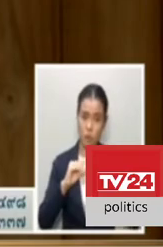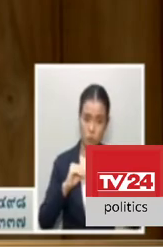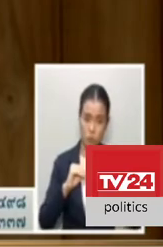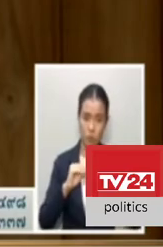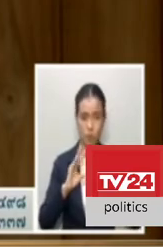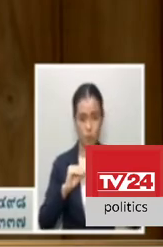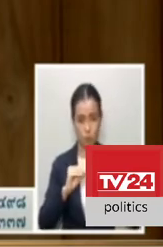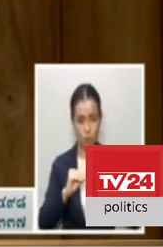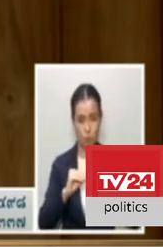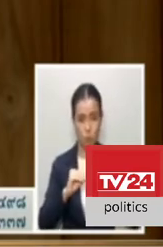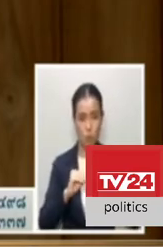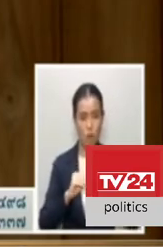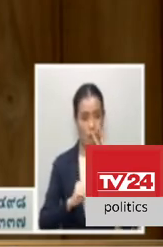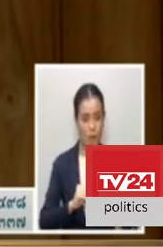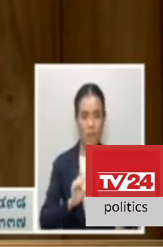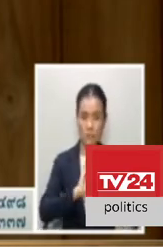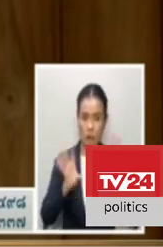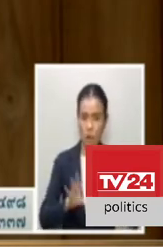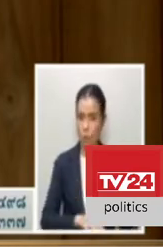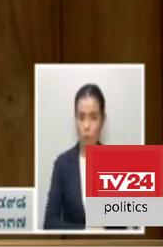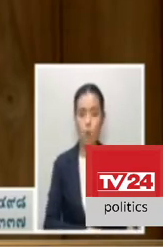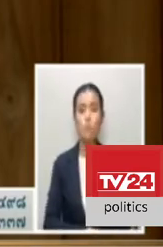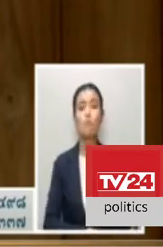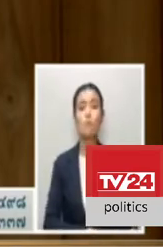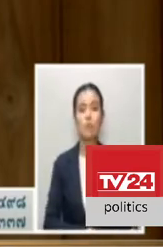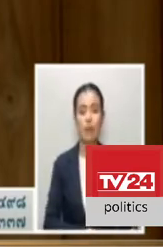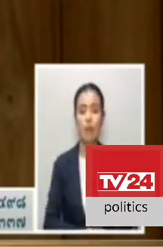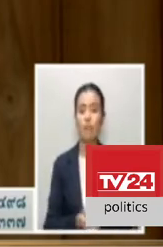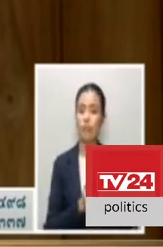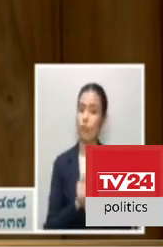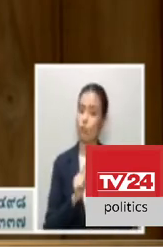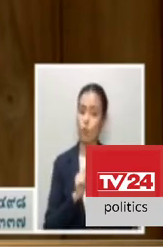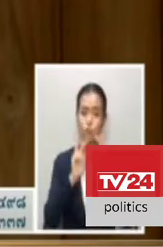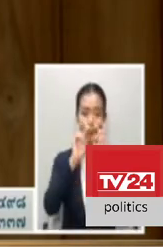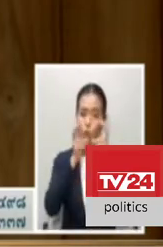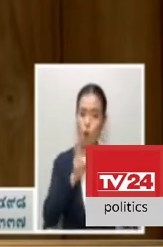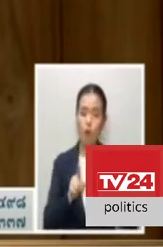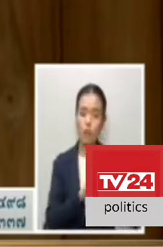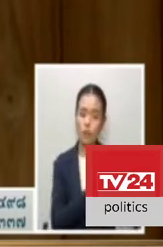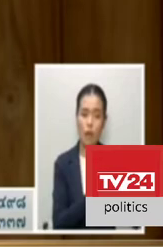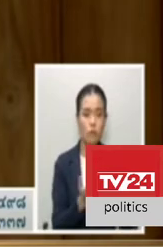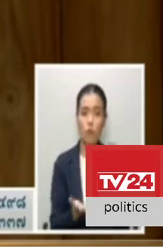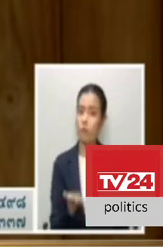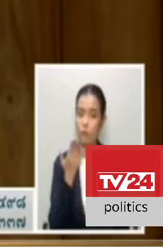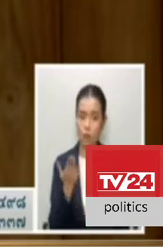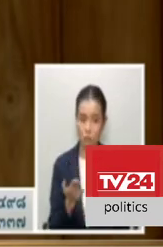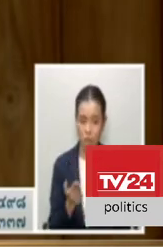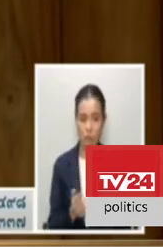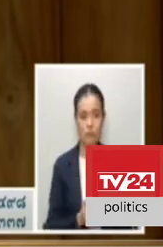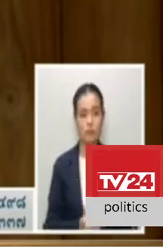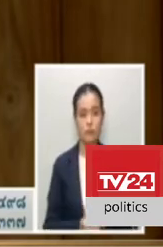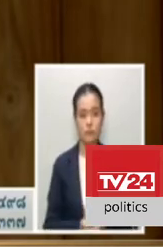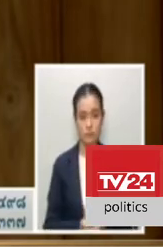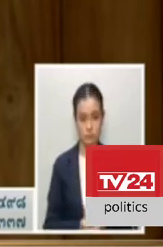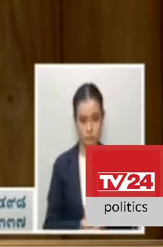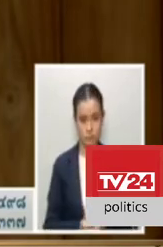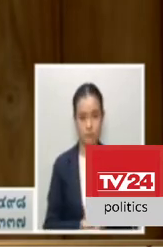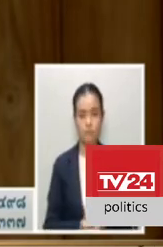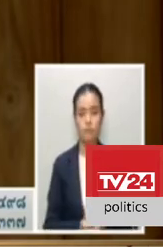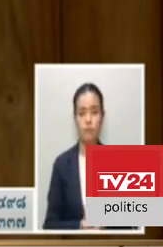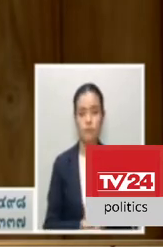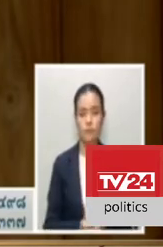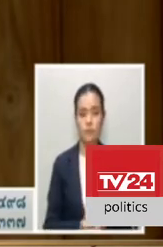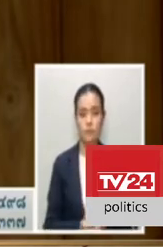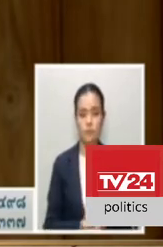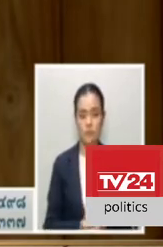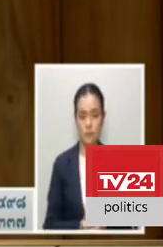มีผลลัพธ์ทันตาเห็นได้ทันทีนะสำหรับข้าวใดก็ตามนะในเรื่องใดก็ตามอย่างไรตามสิ่งที่